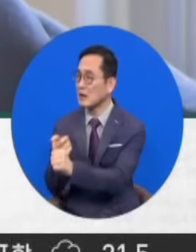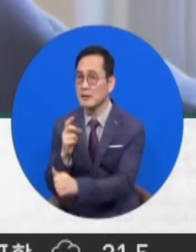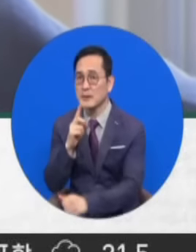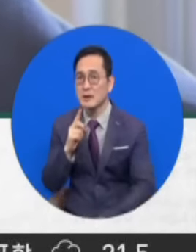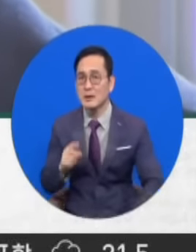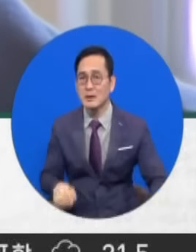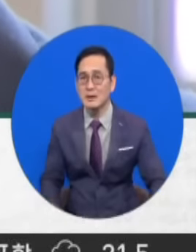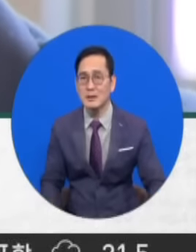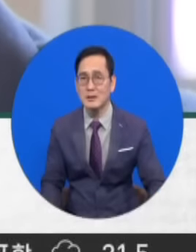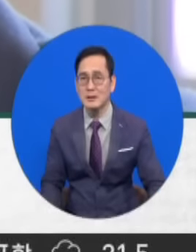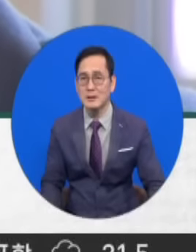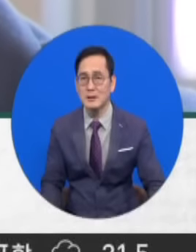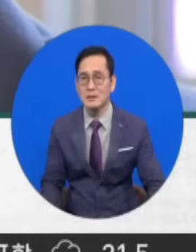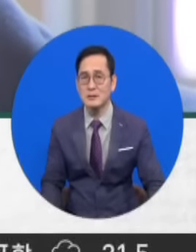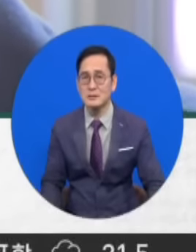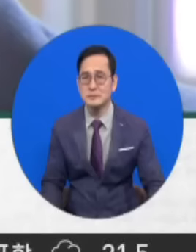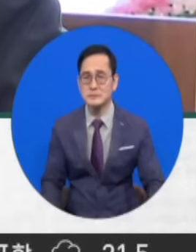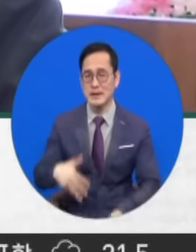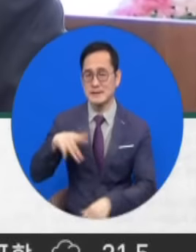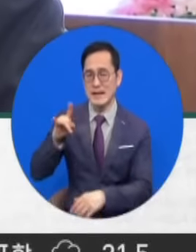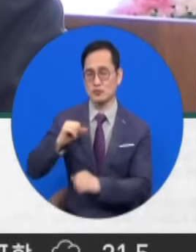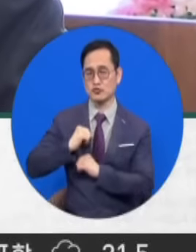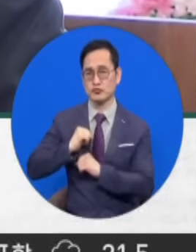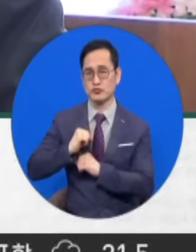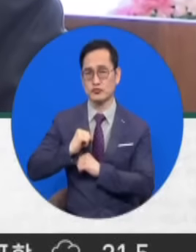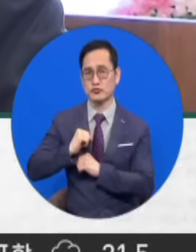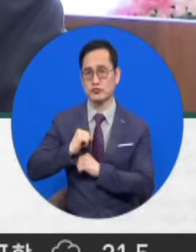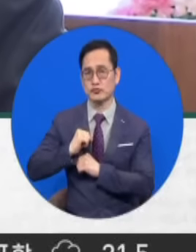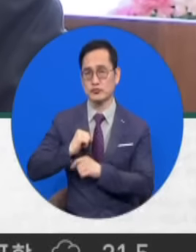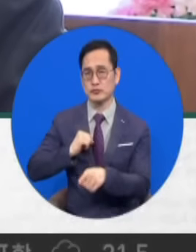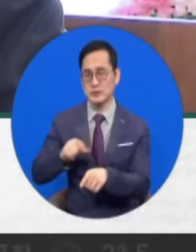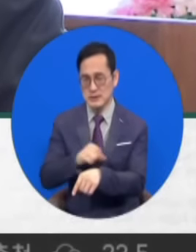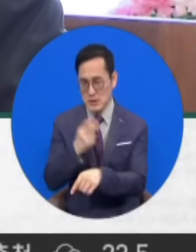특검하면 탄핵된다. 아니, 무슨 잘못을 그렇게 많이 했어요?